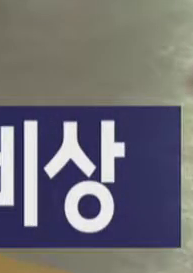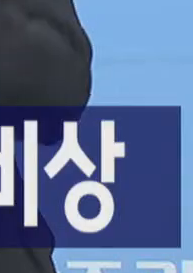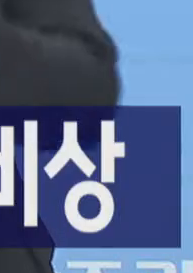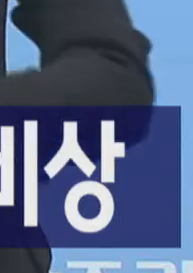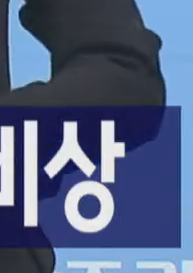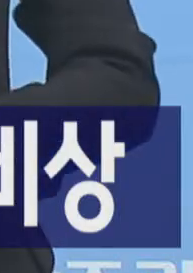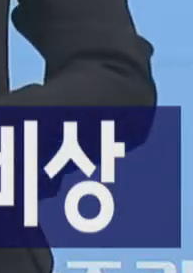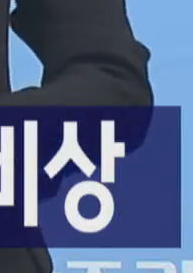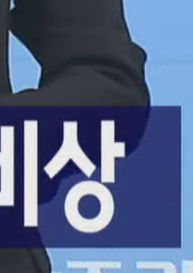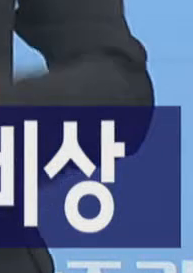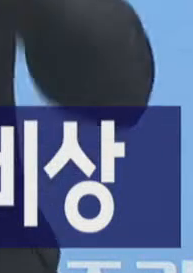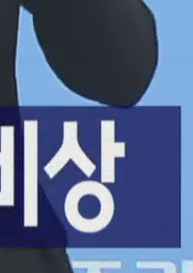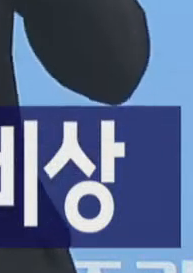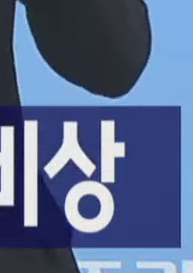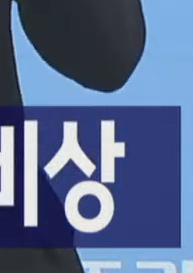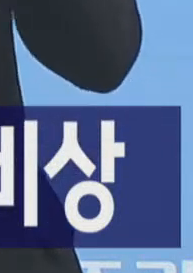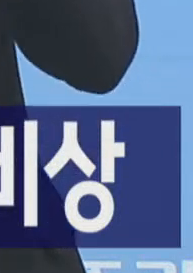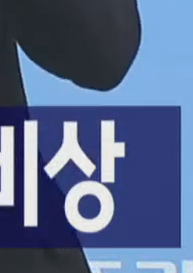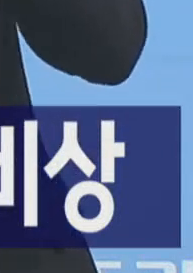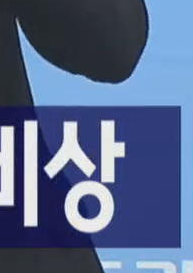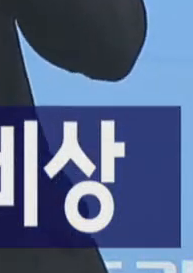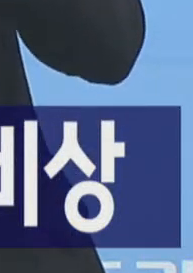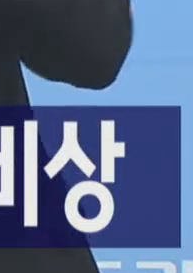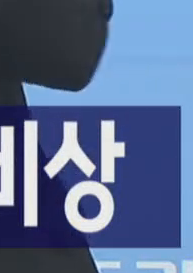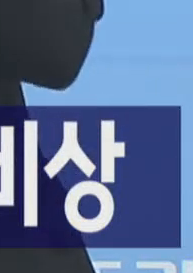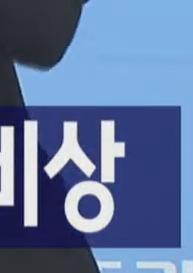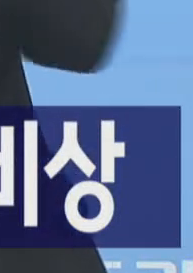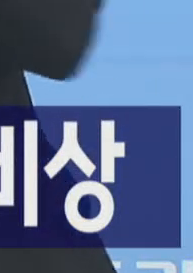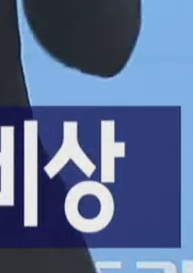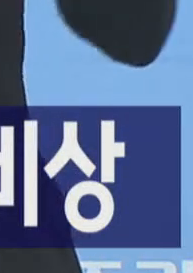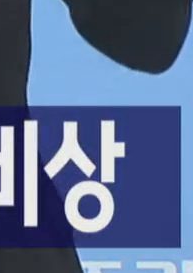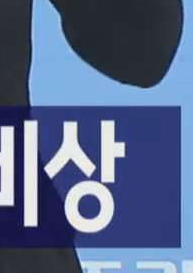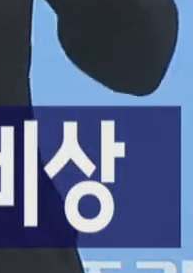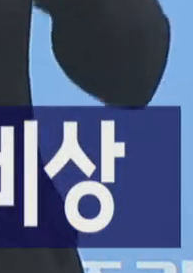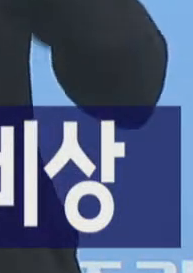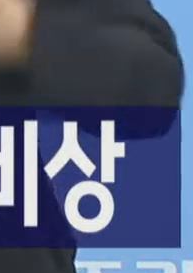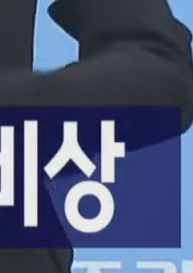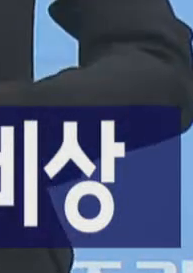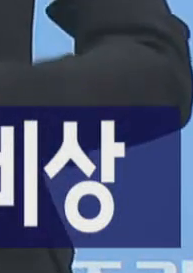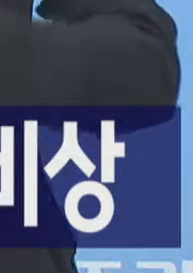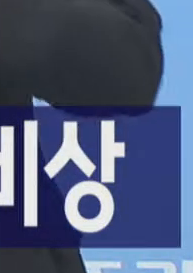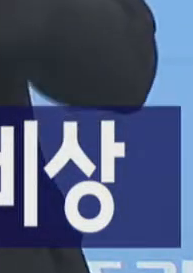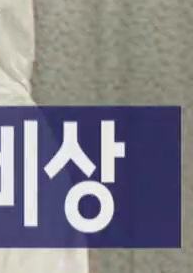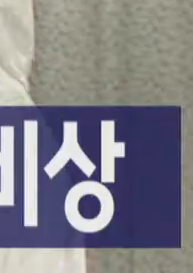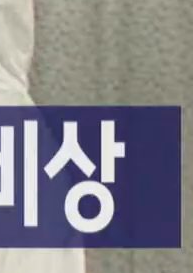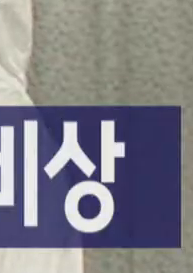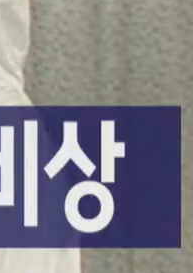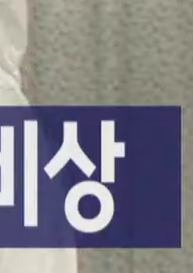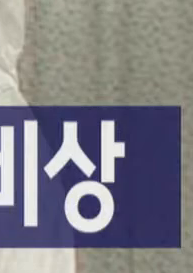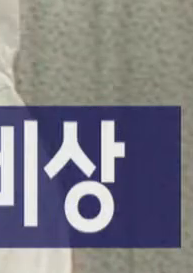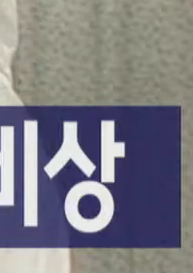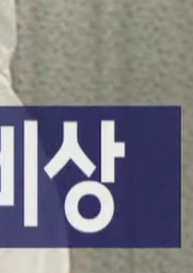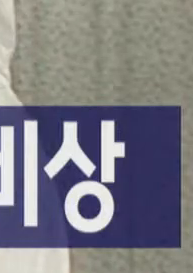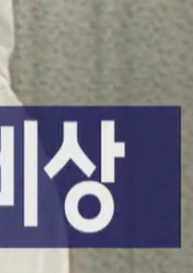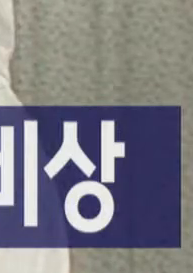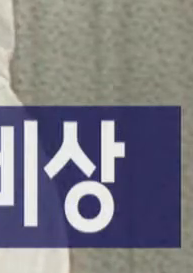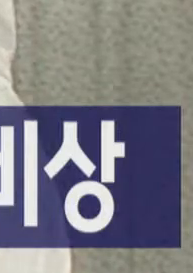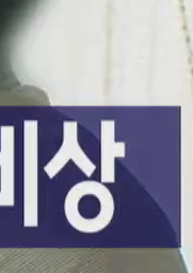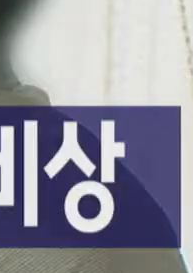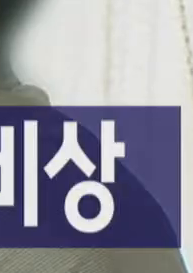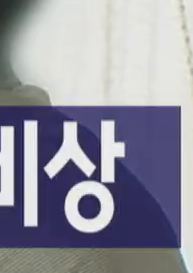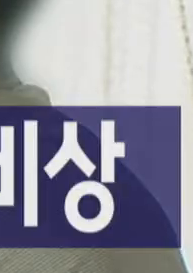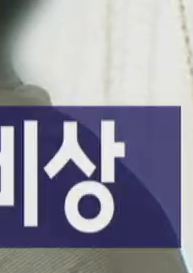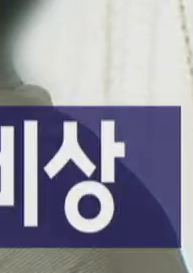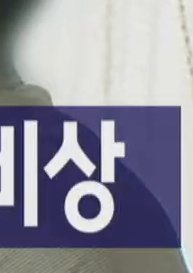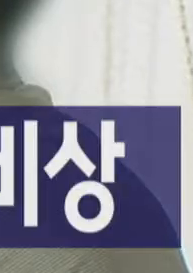중 누군가가 감염이 돼서 2차 감염된 사례는 16건에 39명 정도로 무증상 상태에서